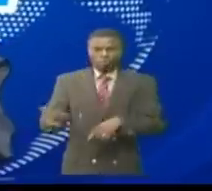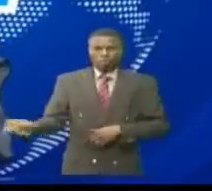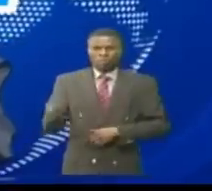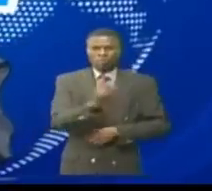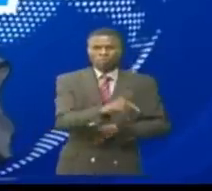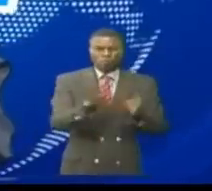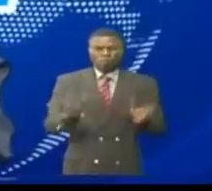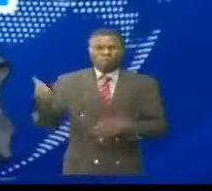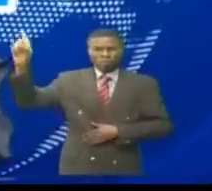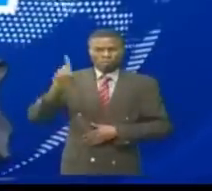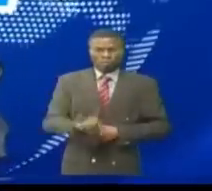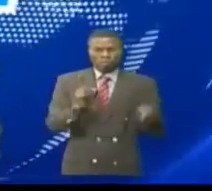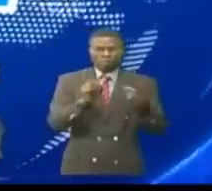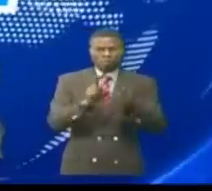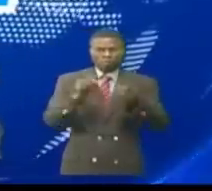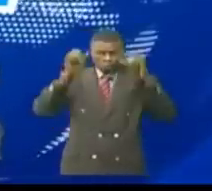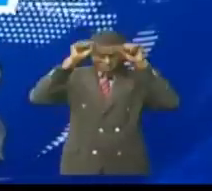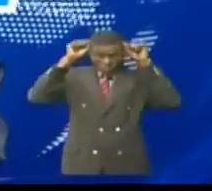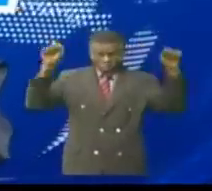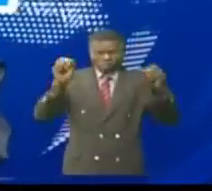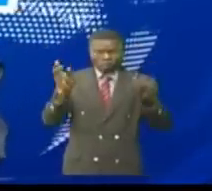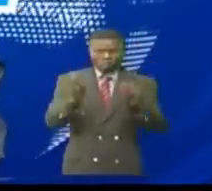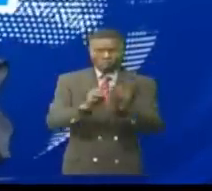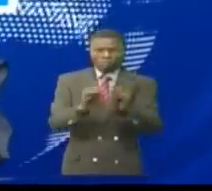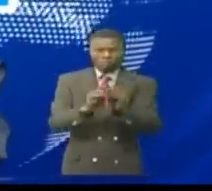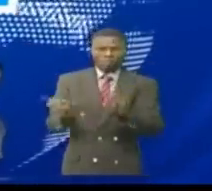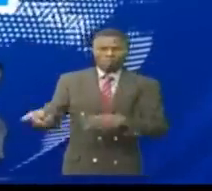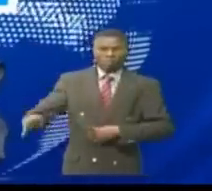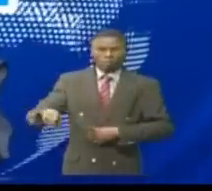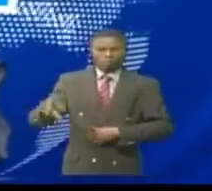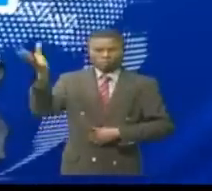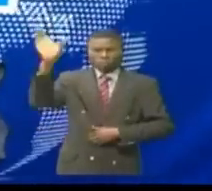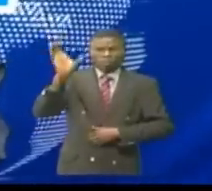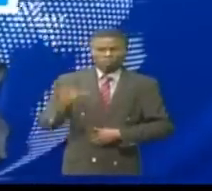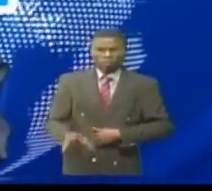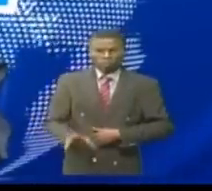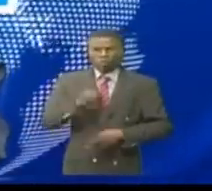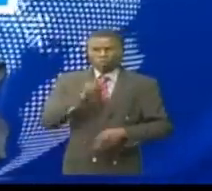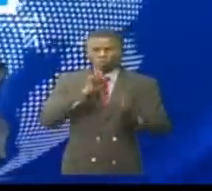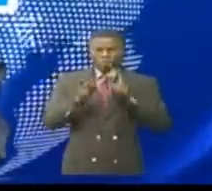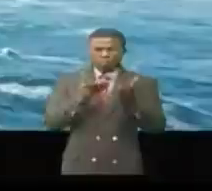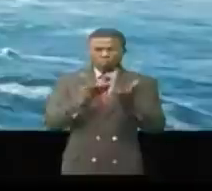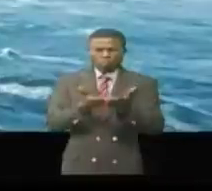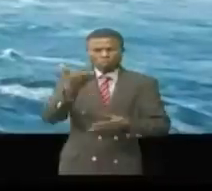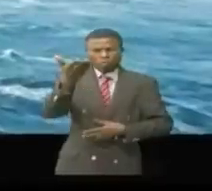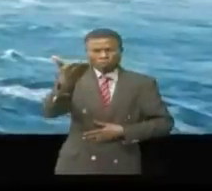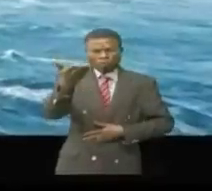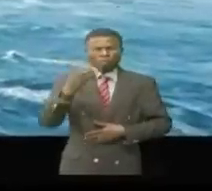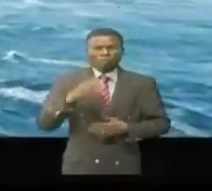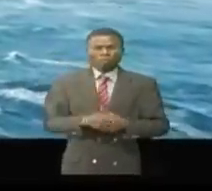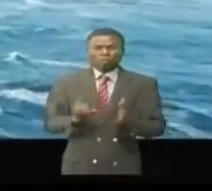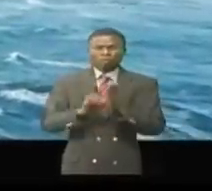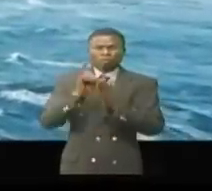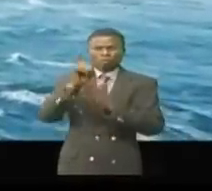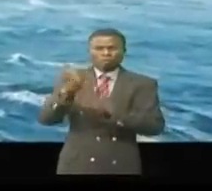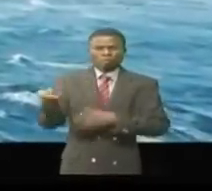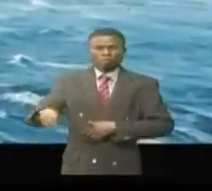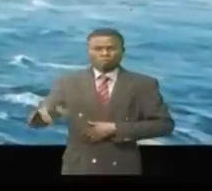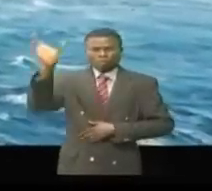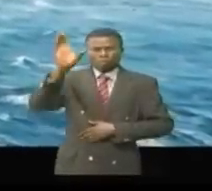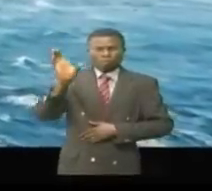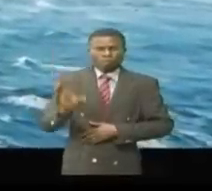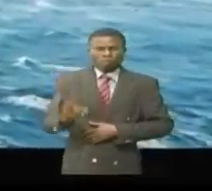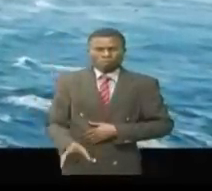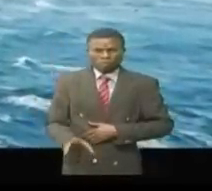Ils sont venus rencontrer le président de l'Assemblée provinciale du Congo central pour en discuter. Le développement de la province du Congo